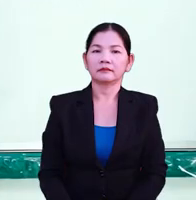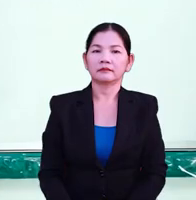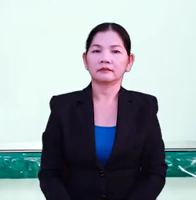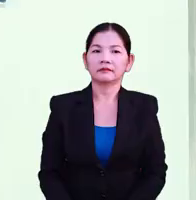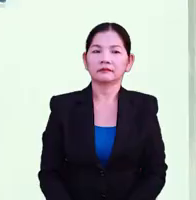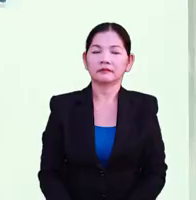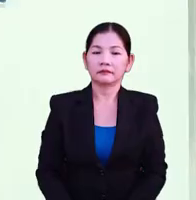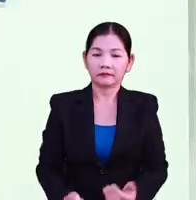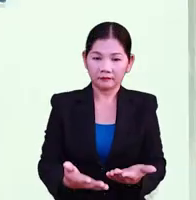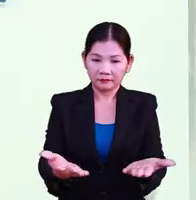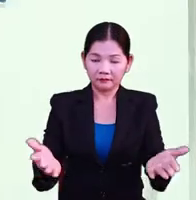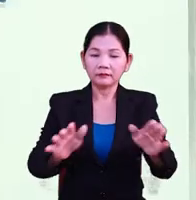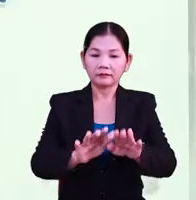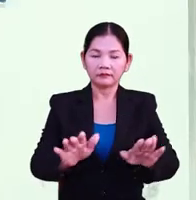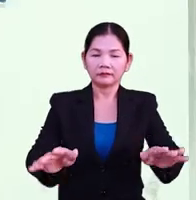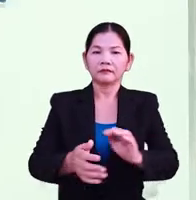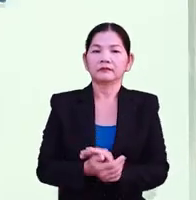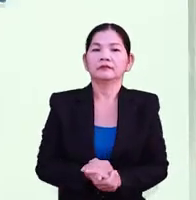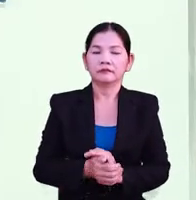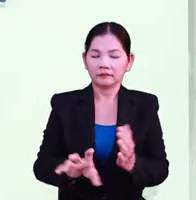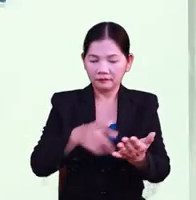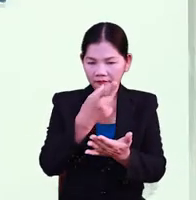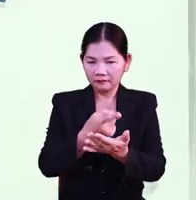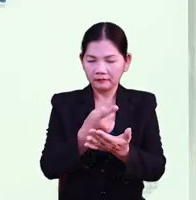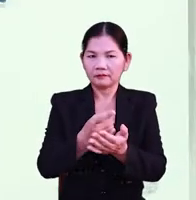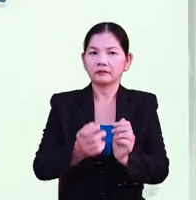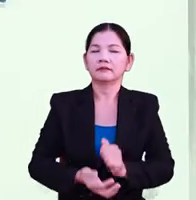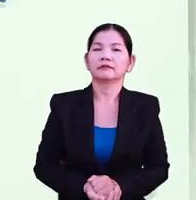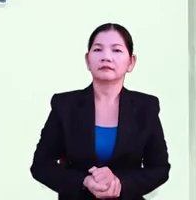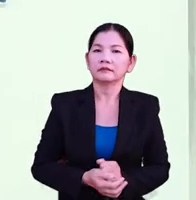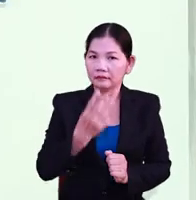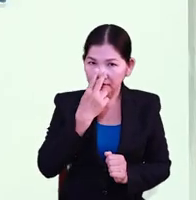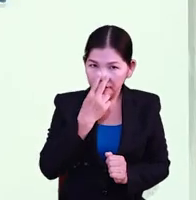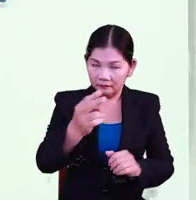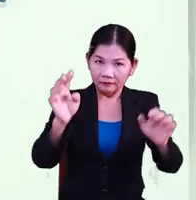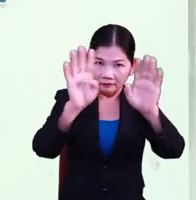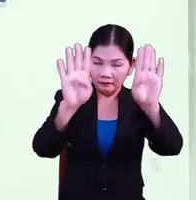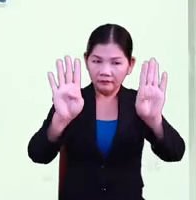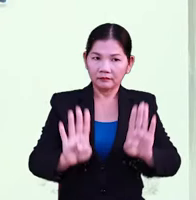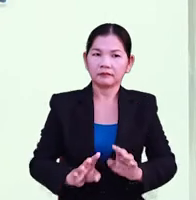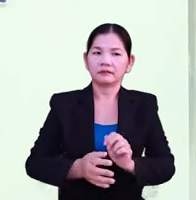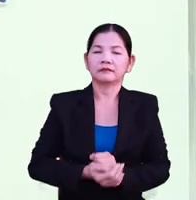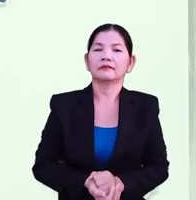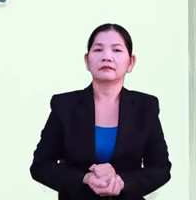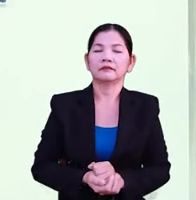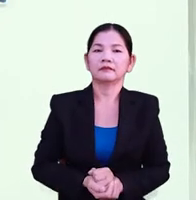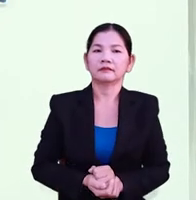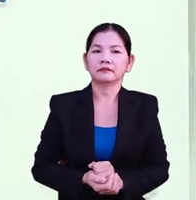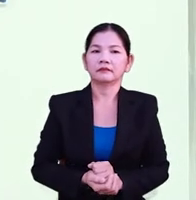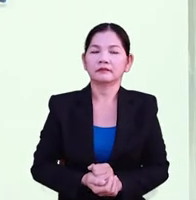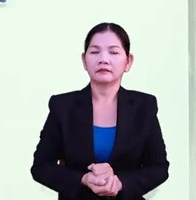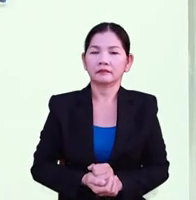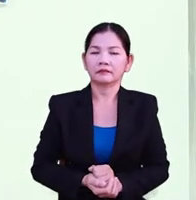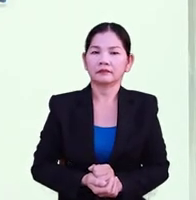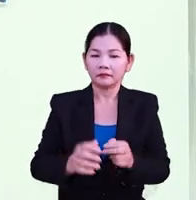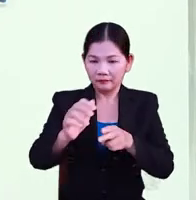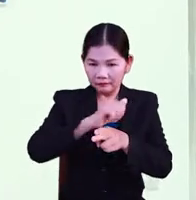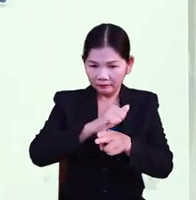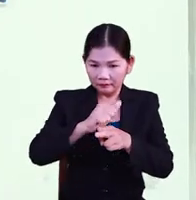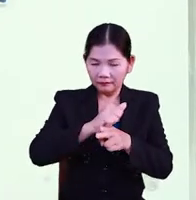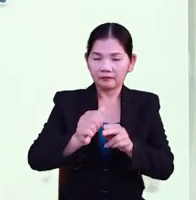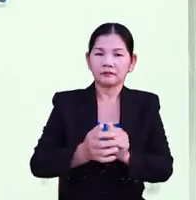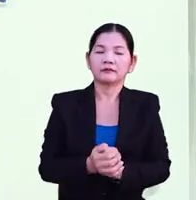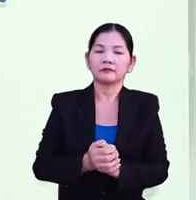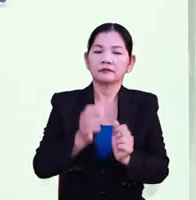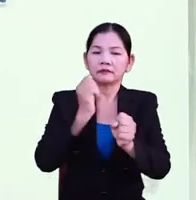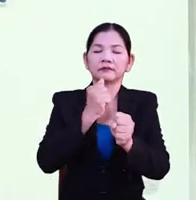តោះកូនកូនទាំងអស់គ្នាចាកូនចូលរួមចាមើលនៅលើក្តារខៀនថាតើចាលំហាត់នេះអ្នកគ្រូ